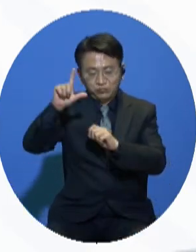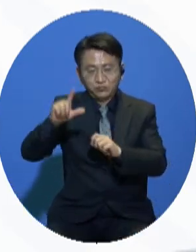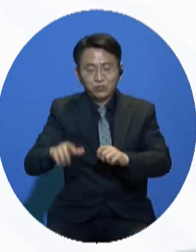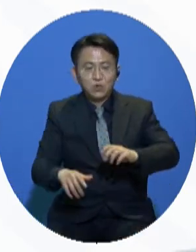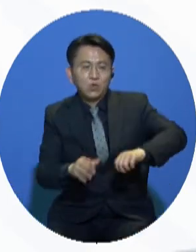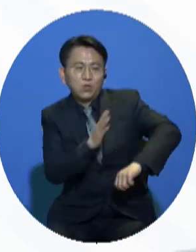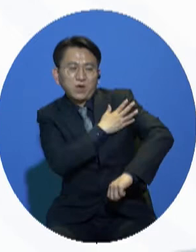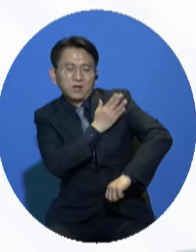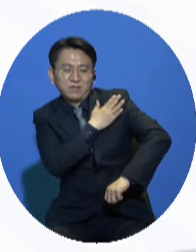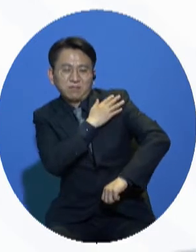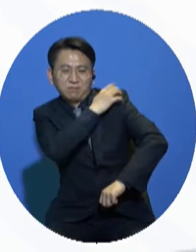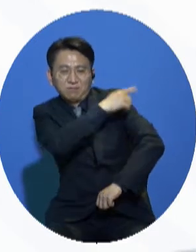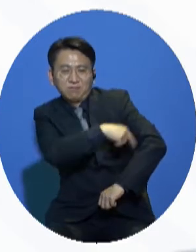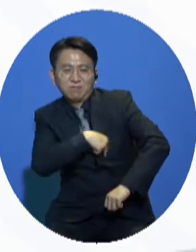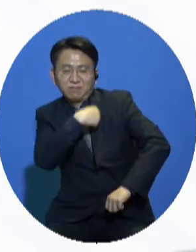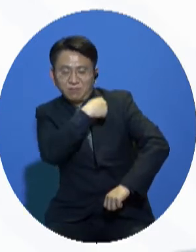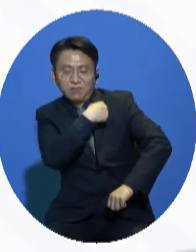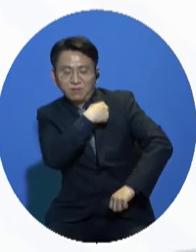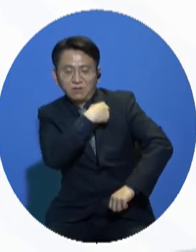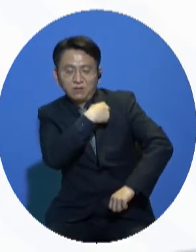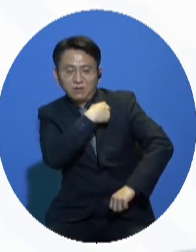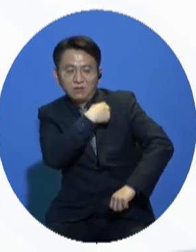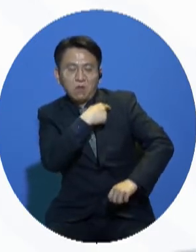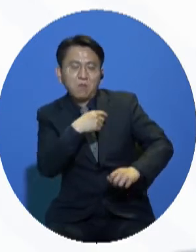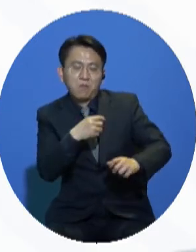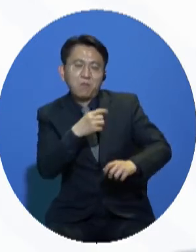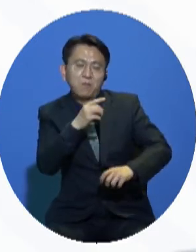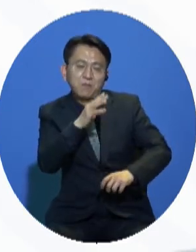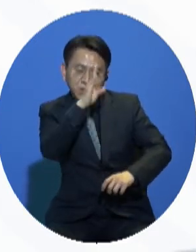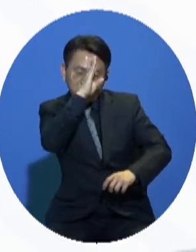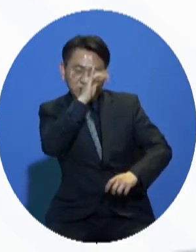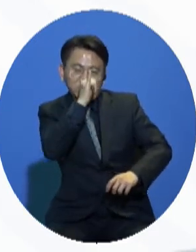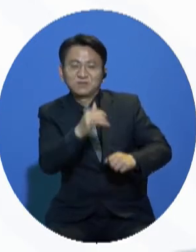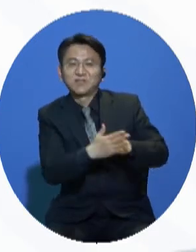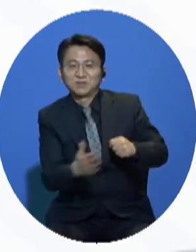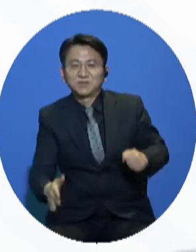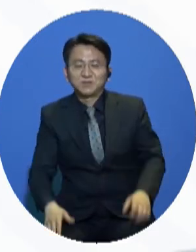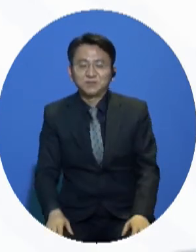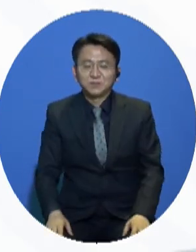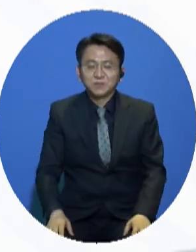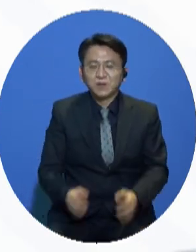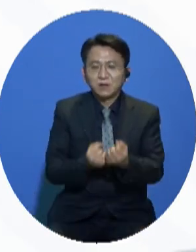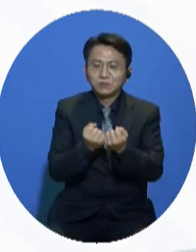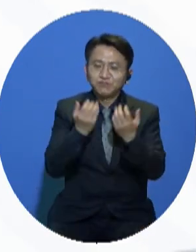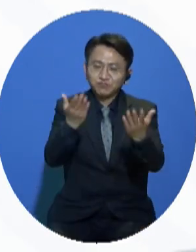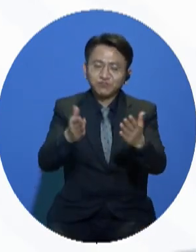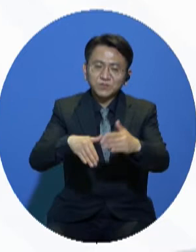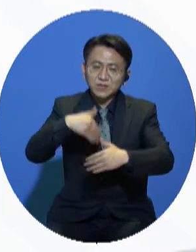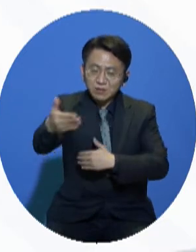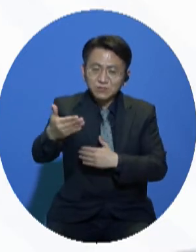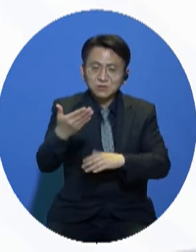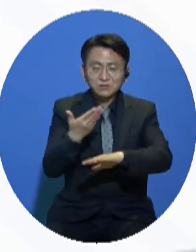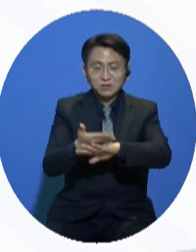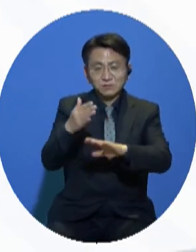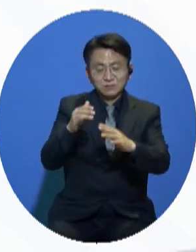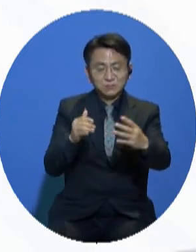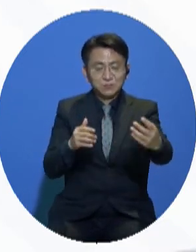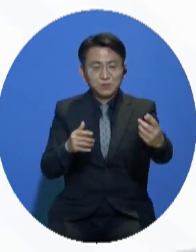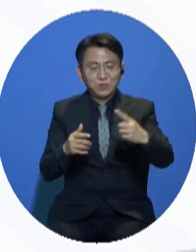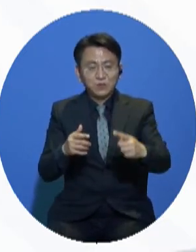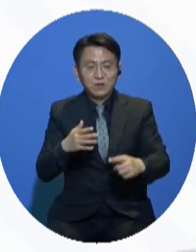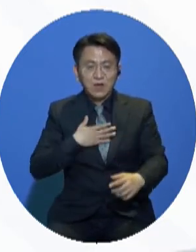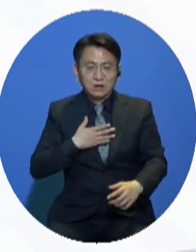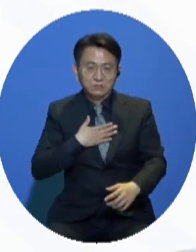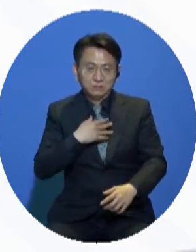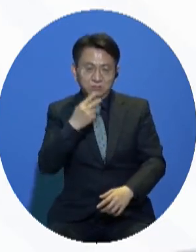I've 왼쪽을 told you 대부분 that, 영향을 끼치기 you'll start watching 때문입니다. my left hand and 아, you'll 그래서 realize 제가 이렇게 that my 설명을 left 하고 hand moves 나면은 differently 그 to everybody 상대방이 else's, 대부분 or 제 even